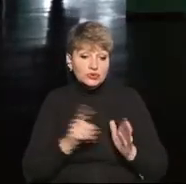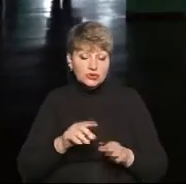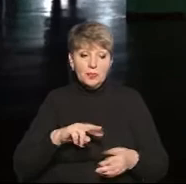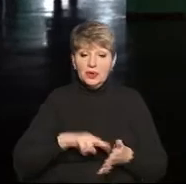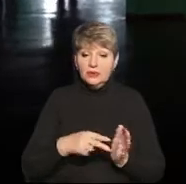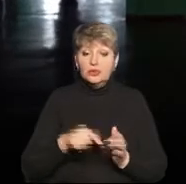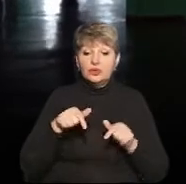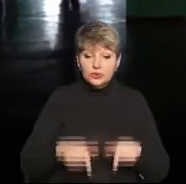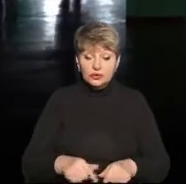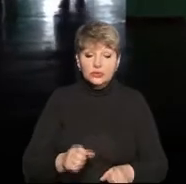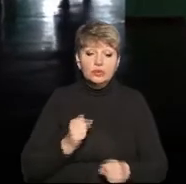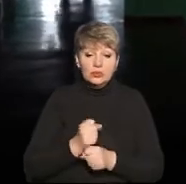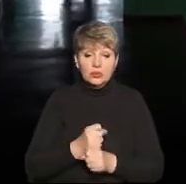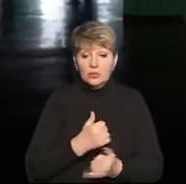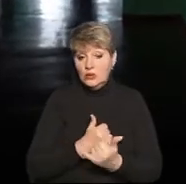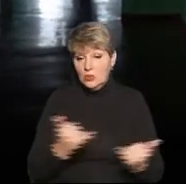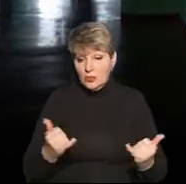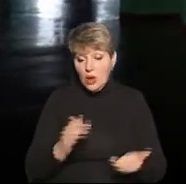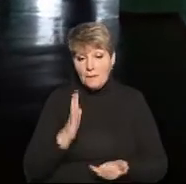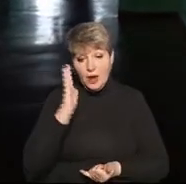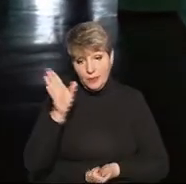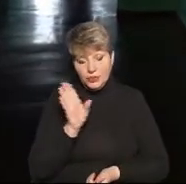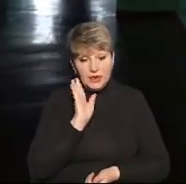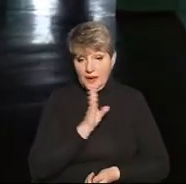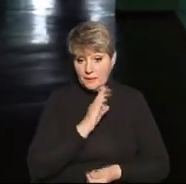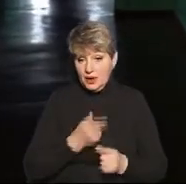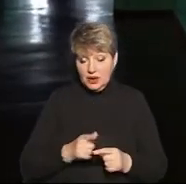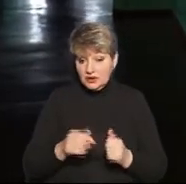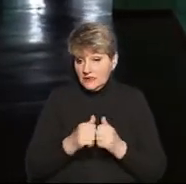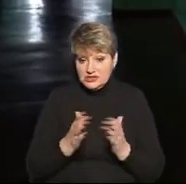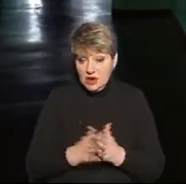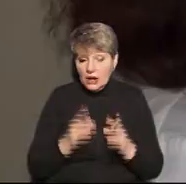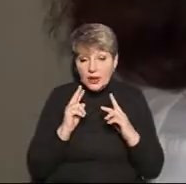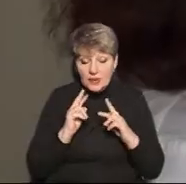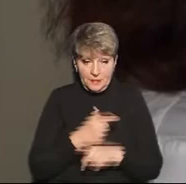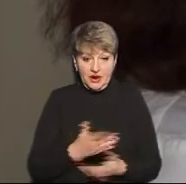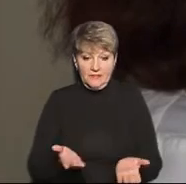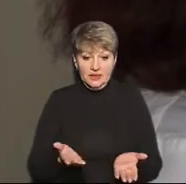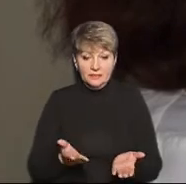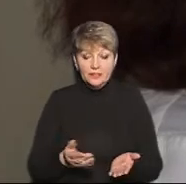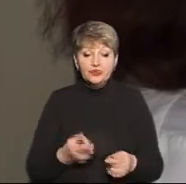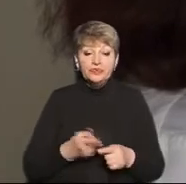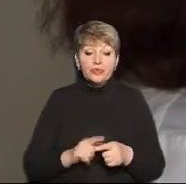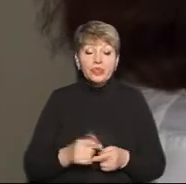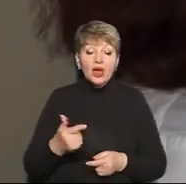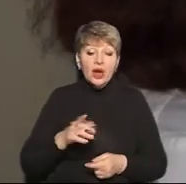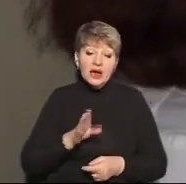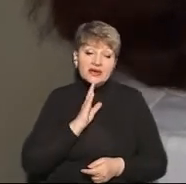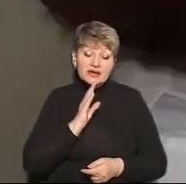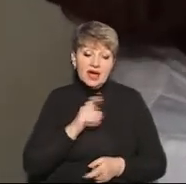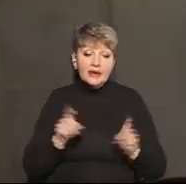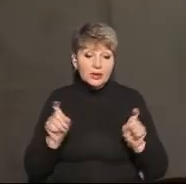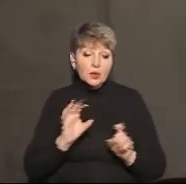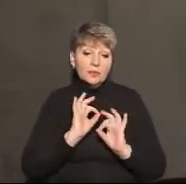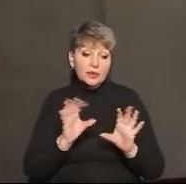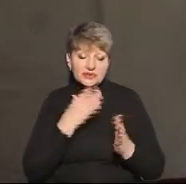Забрати таке у майбутніх мам – це взагалі неправильно. Акушер-гінеколог Лариса Свириденко